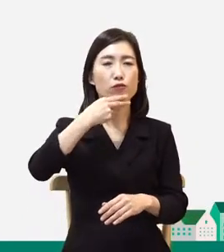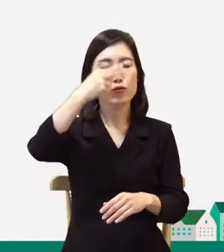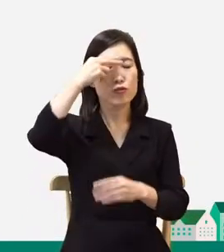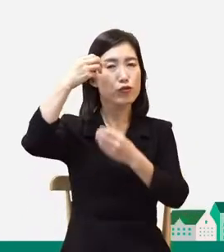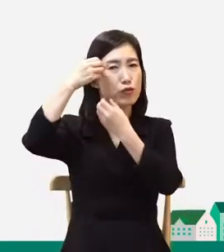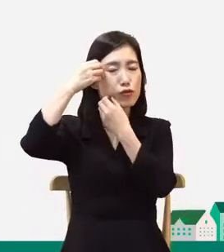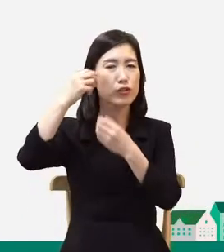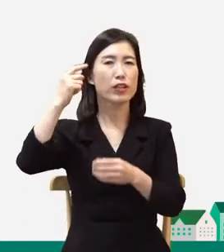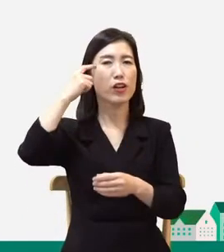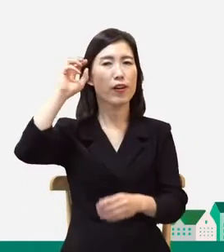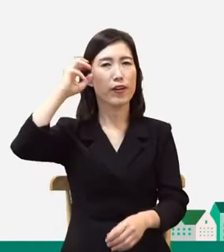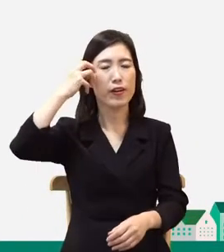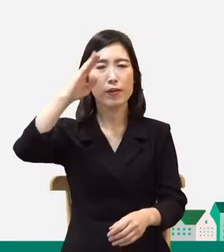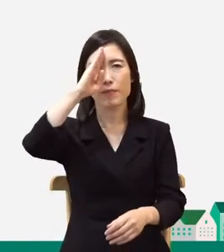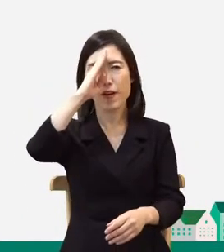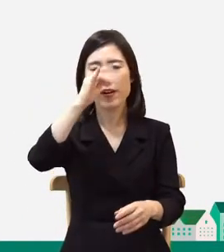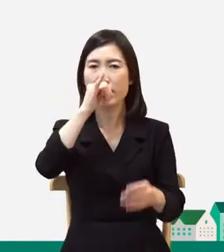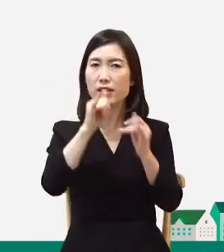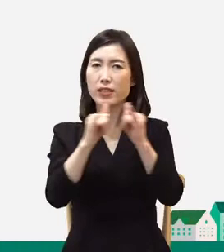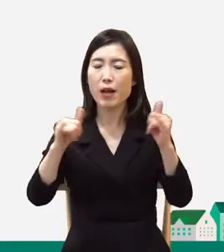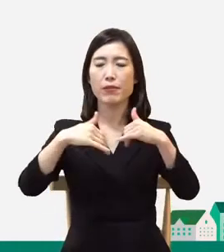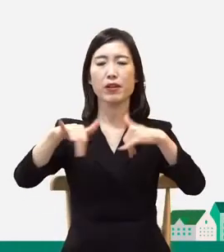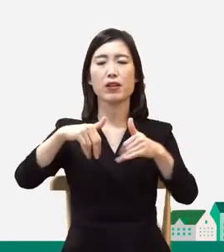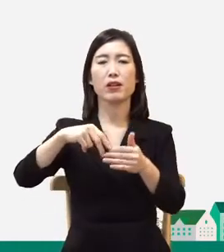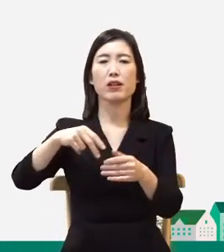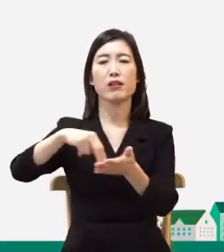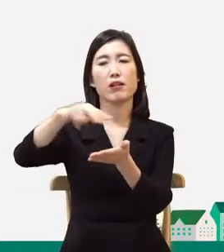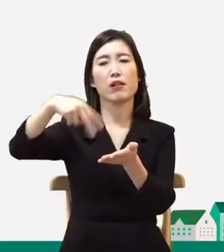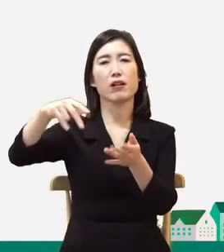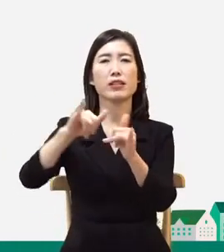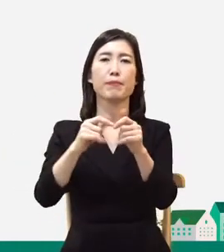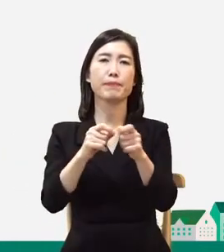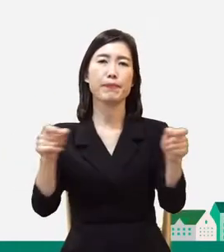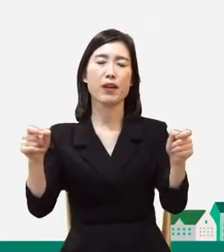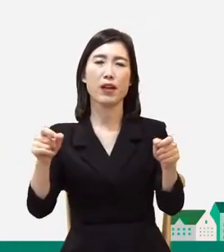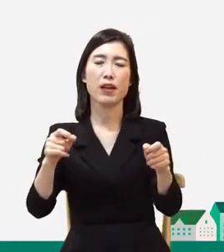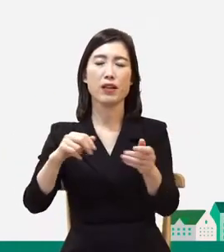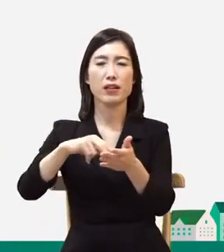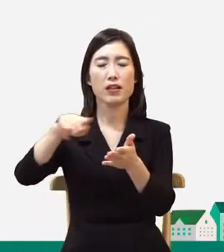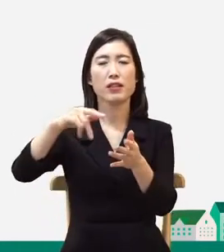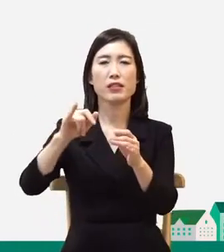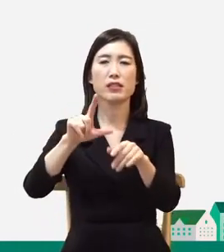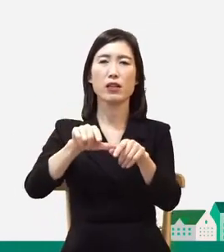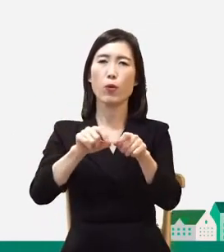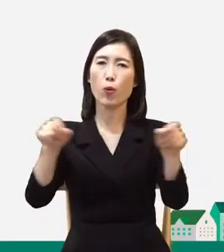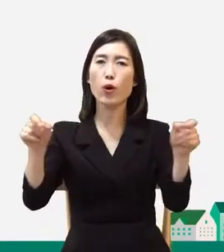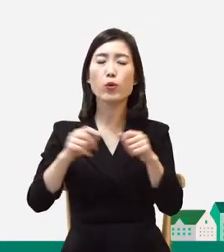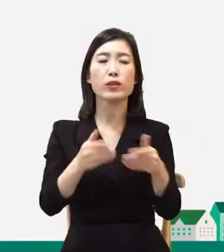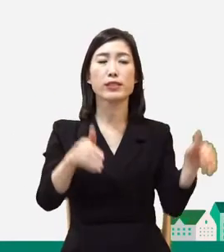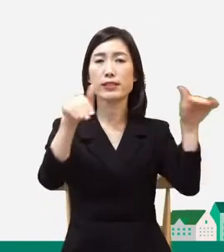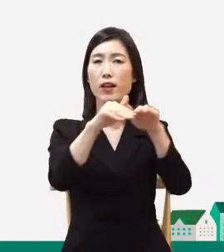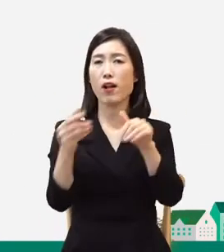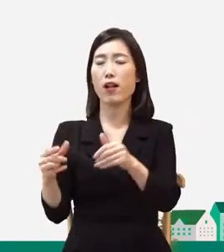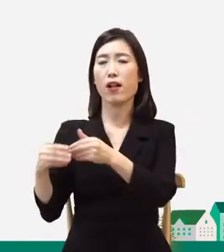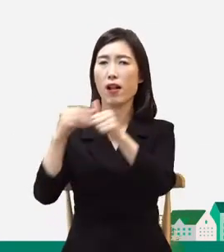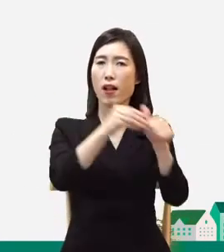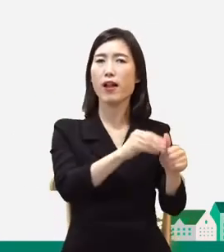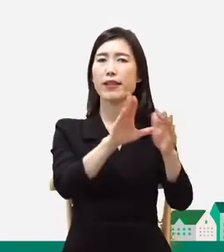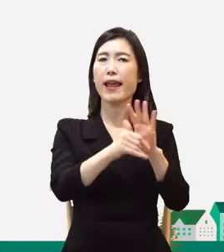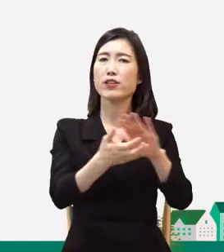가진 노숙인은 거리 노숙 기간이 길어지고 시설 이용 기간이 장기화되는 등 만성화되고